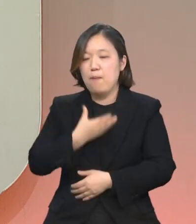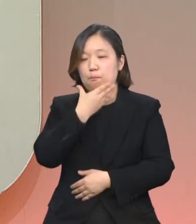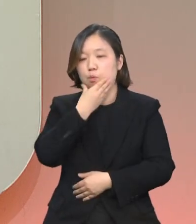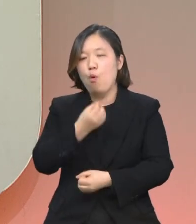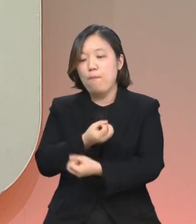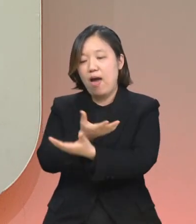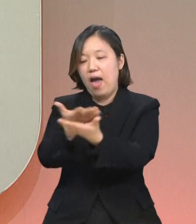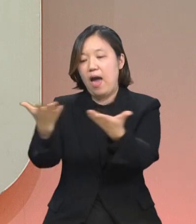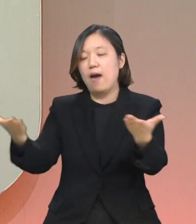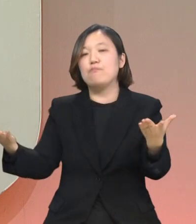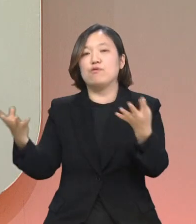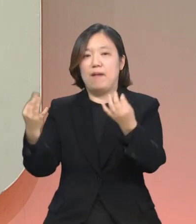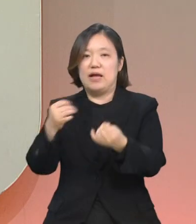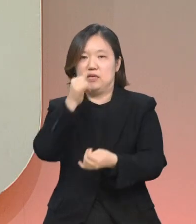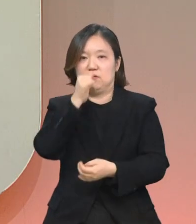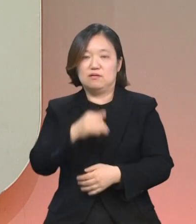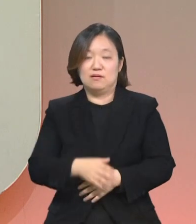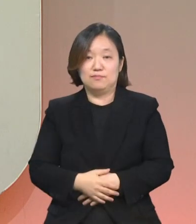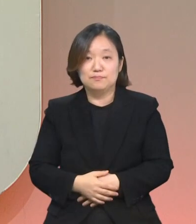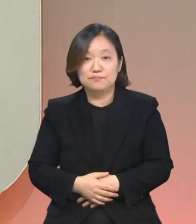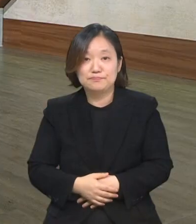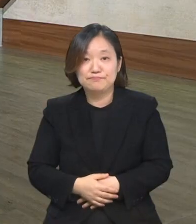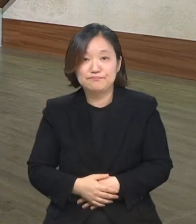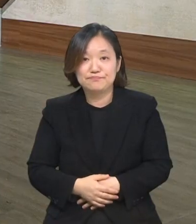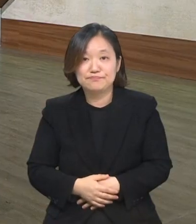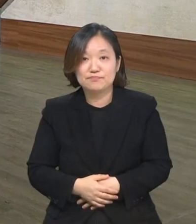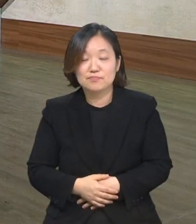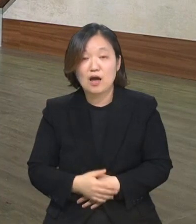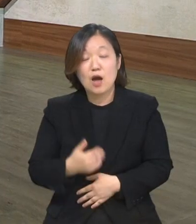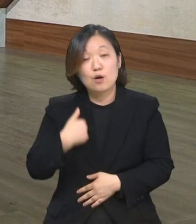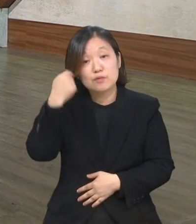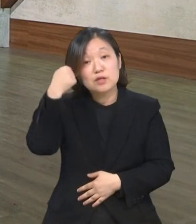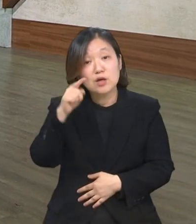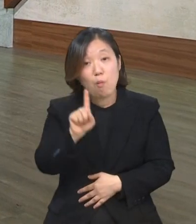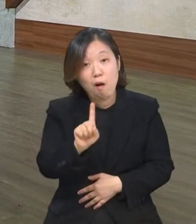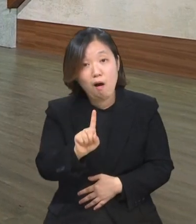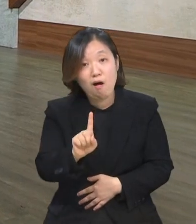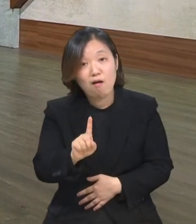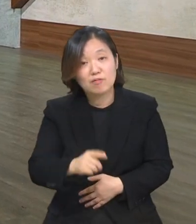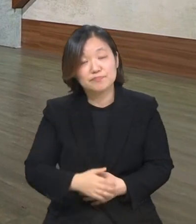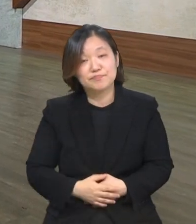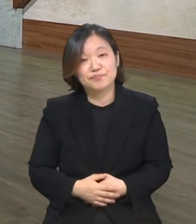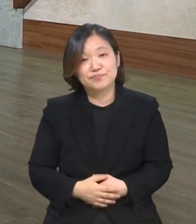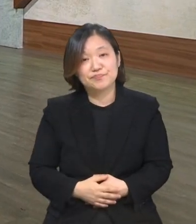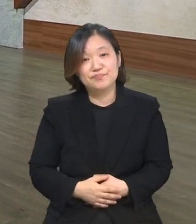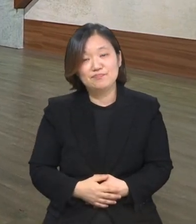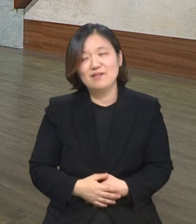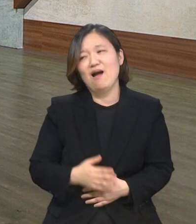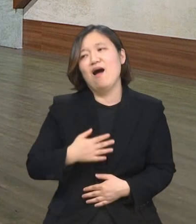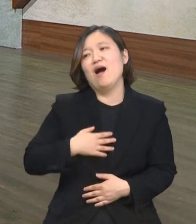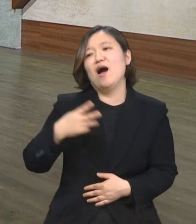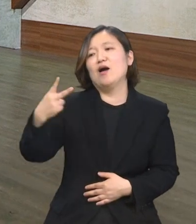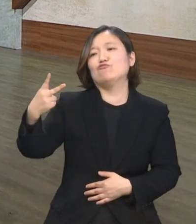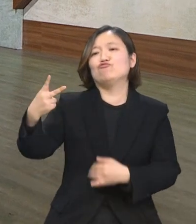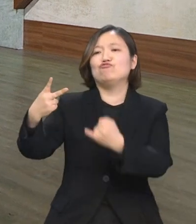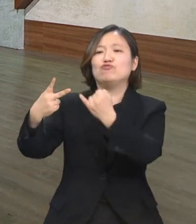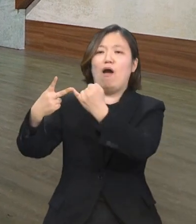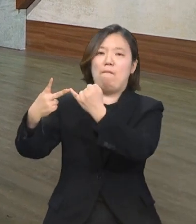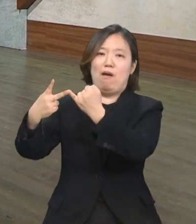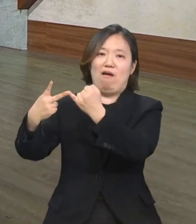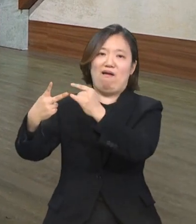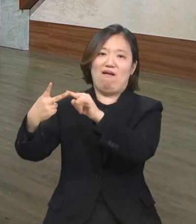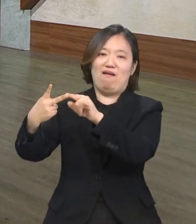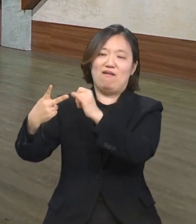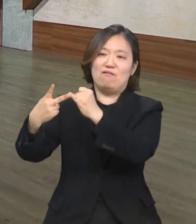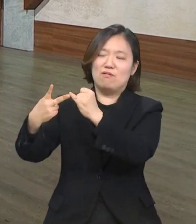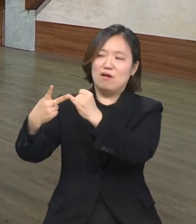둘째 엄마가 덕을 많이 베풀었대요 그러면서 느낀게 저렇게 둘째 엄마가